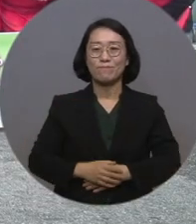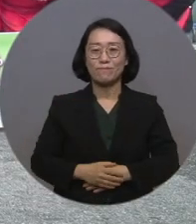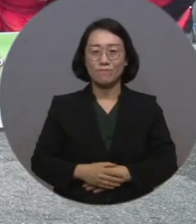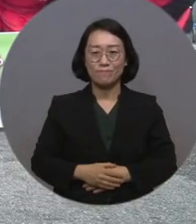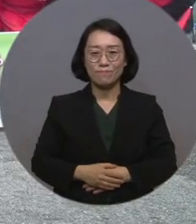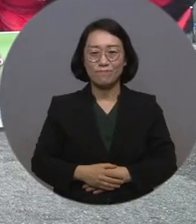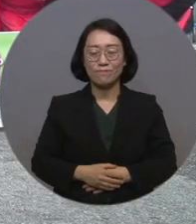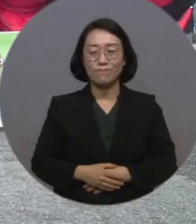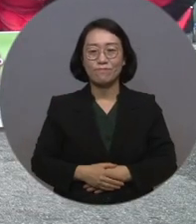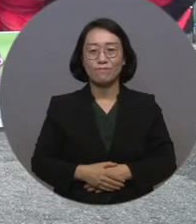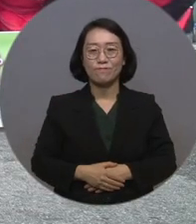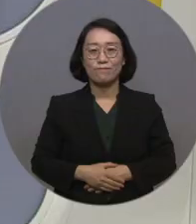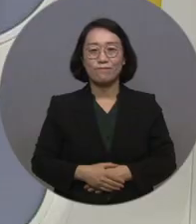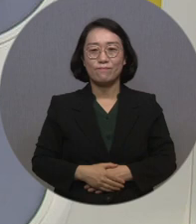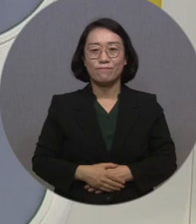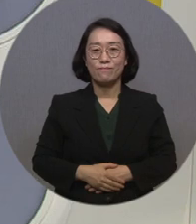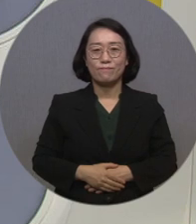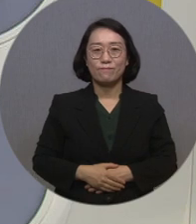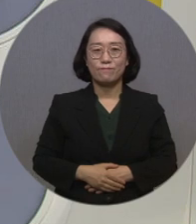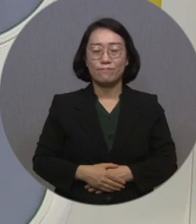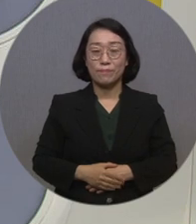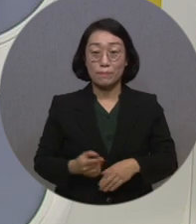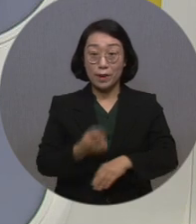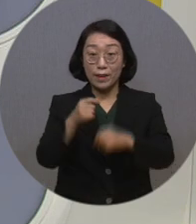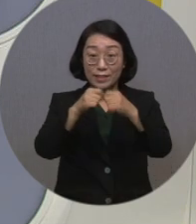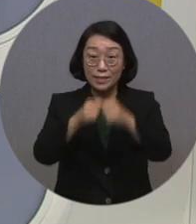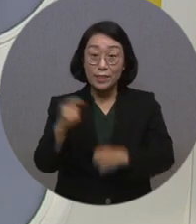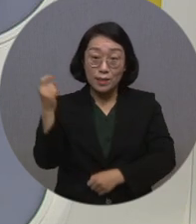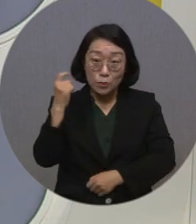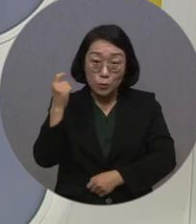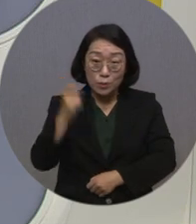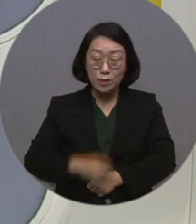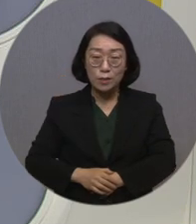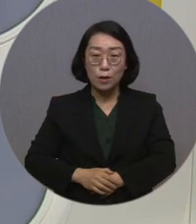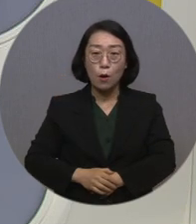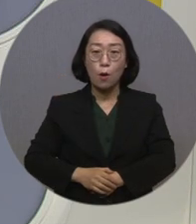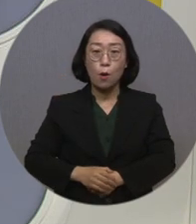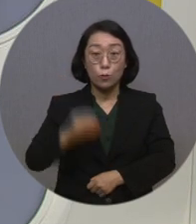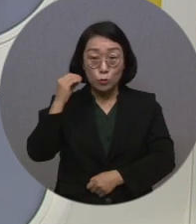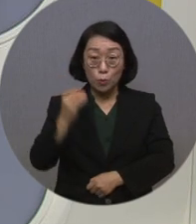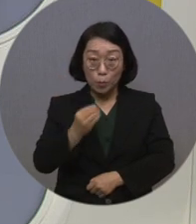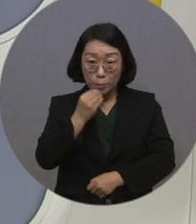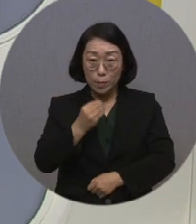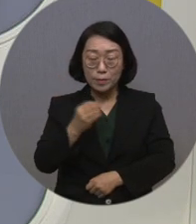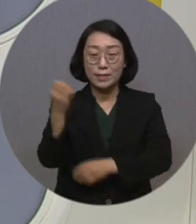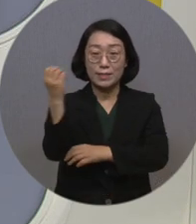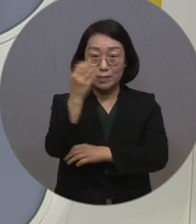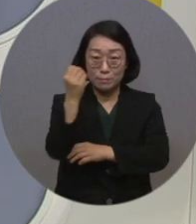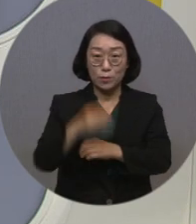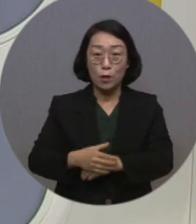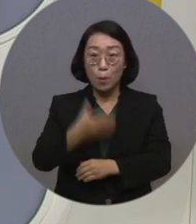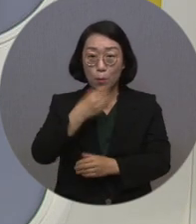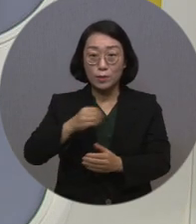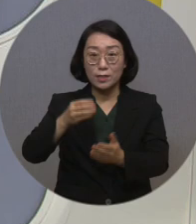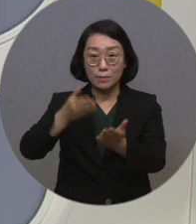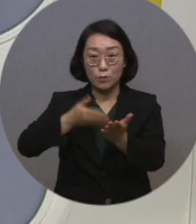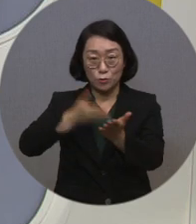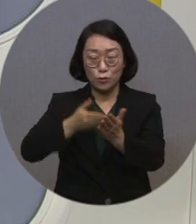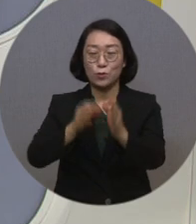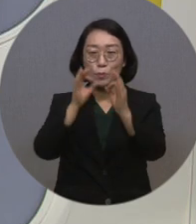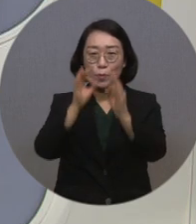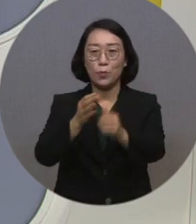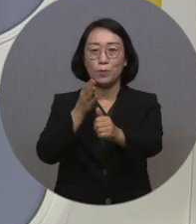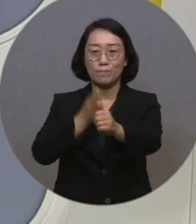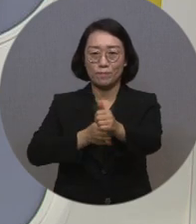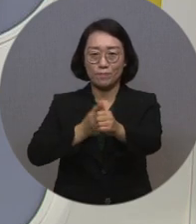복지티비 뉴스 이준호입니다 이밖에 자세한 사항은 10편을 홈페이지와 장애인 신문 복지tv 뉴스를 통해